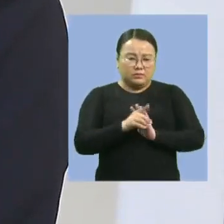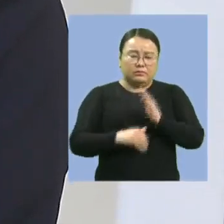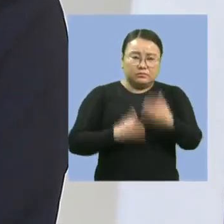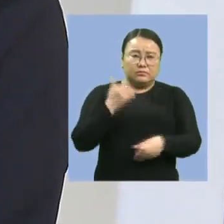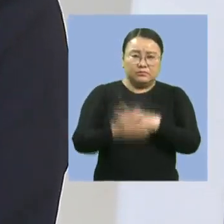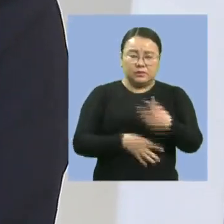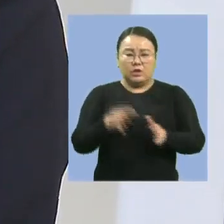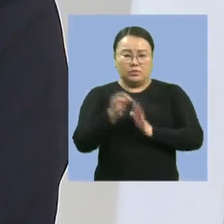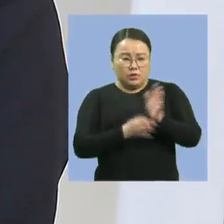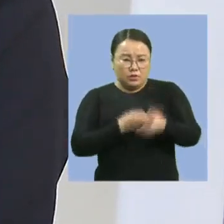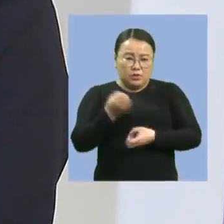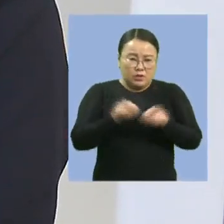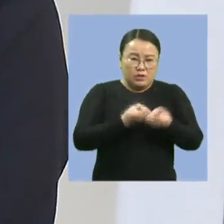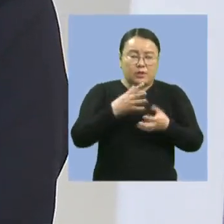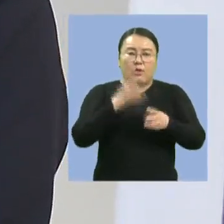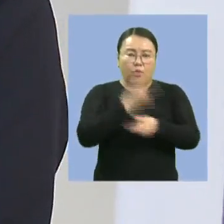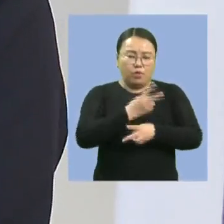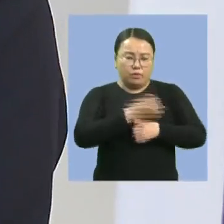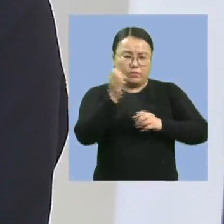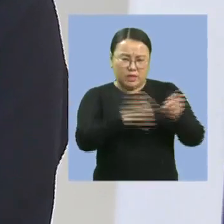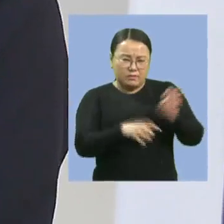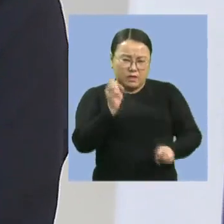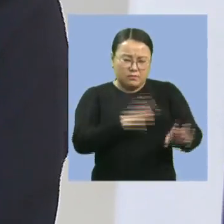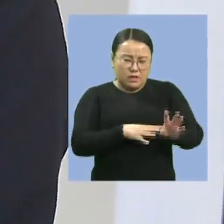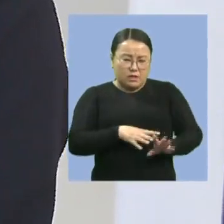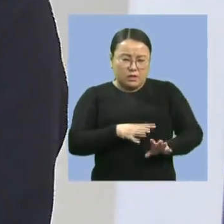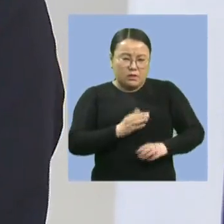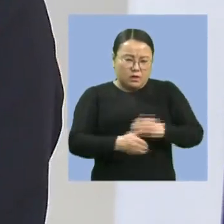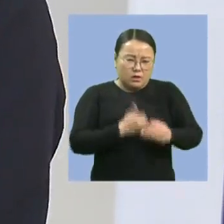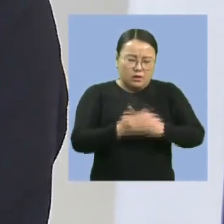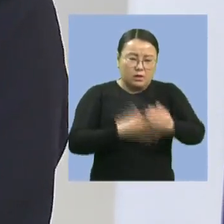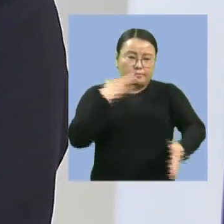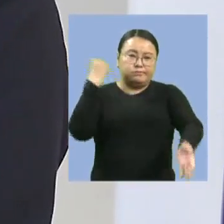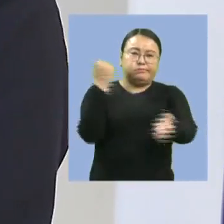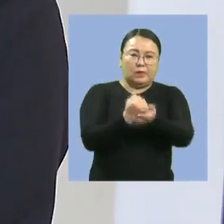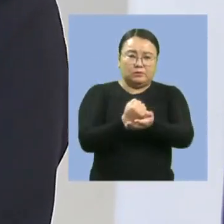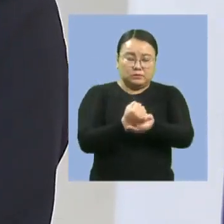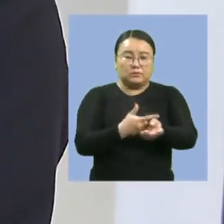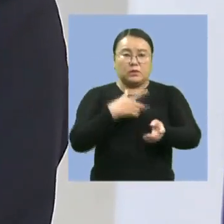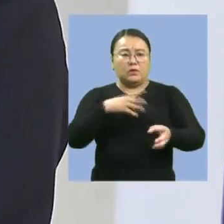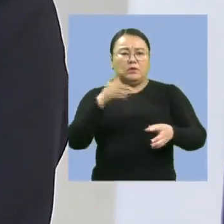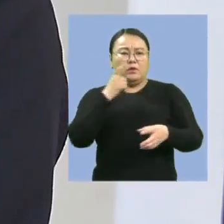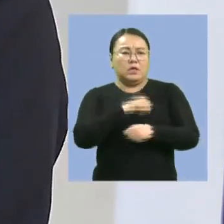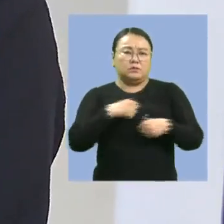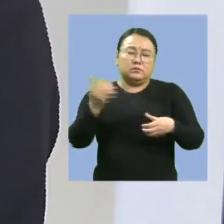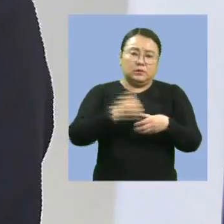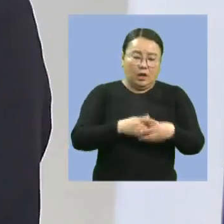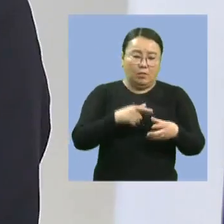иргэд оролцдог. Босруулаад хилцээд баталцсны батлах явцад нь оролцдог. За тэгээ батлагдаад гараад ирсэн